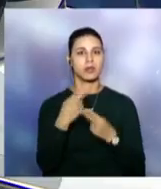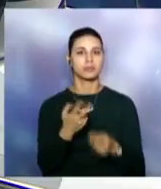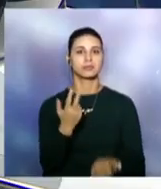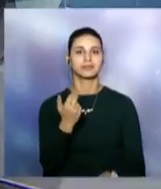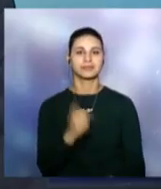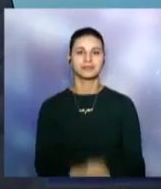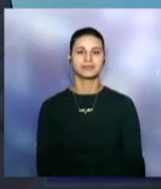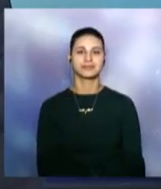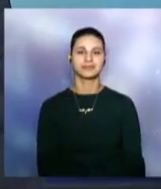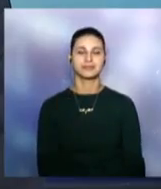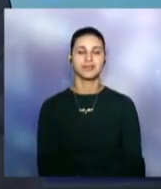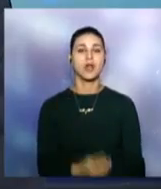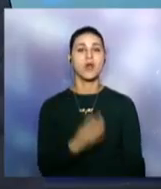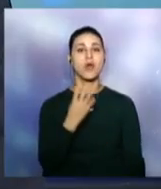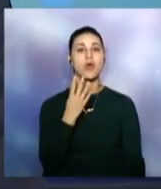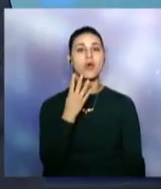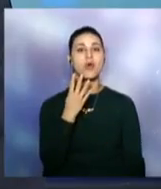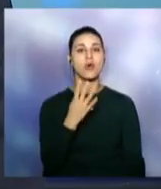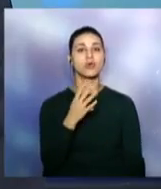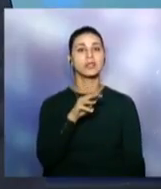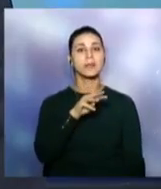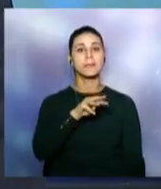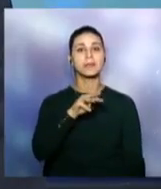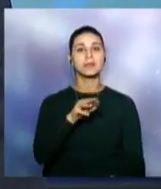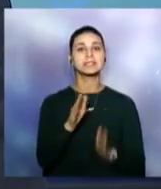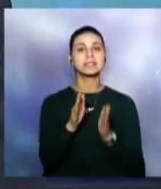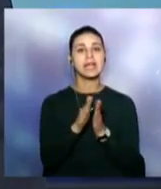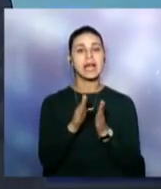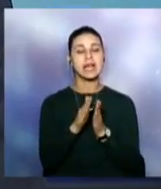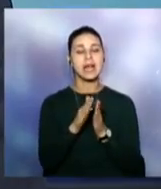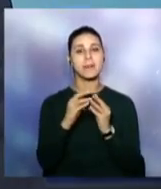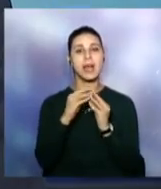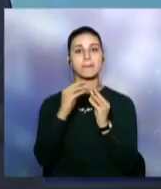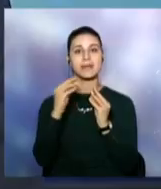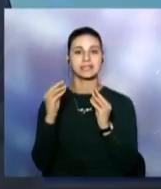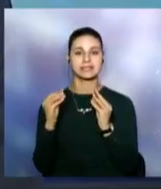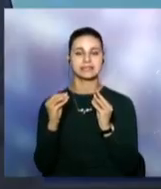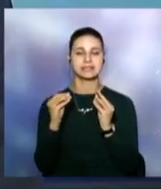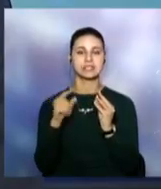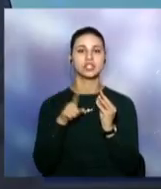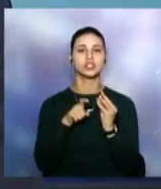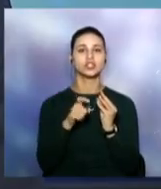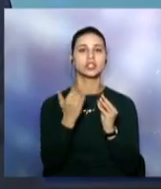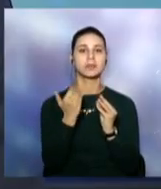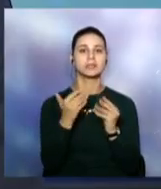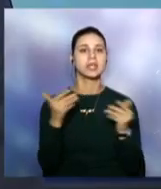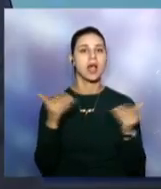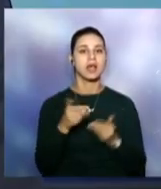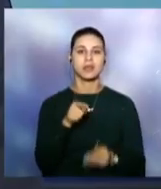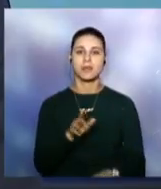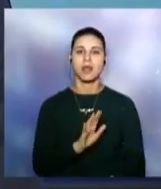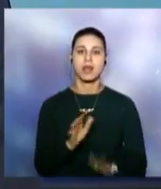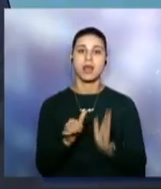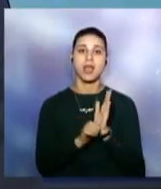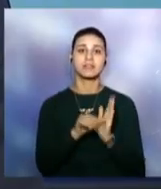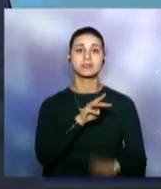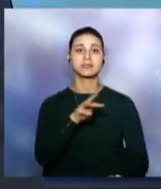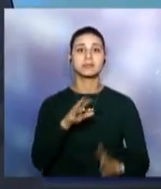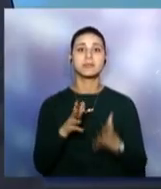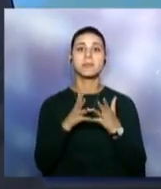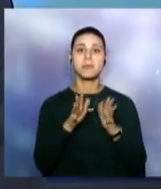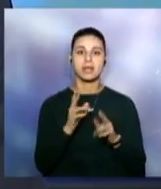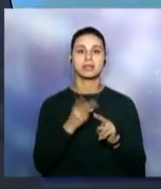ხო. 4 მმ-ზე ნაკლები აქ აპენდიქსი, აპენდიციტი, ანუ ჭიაყელა დანამატის ანთება არ არის, 6 მმ-ზე